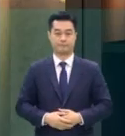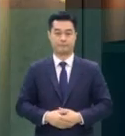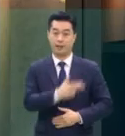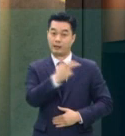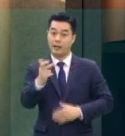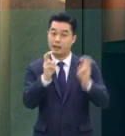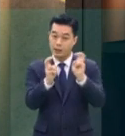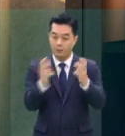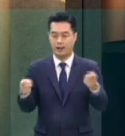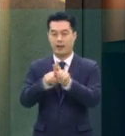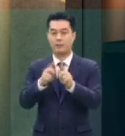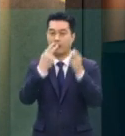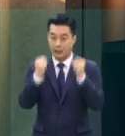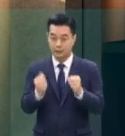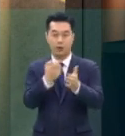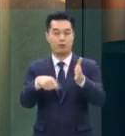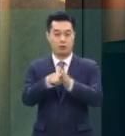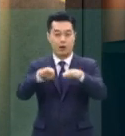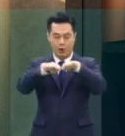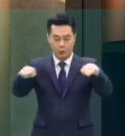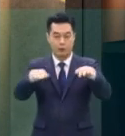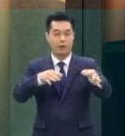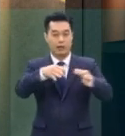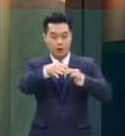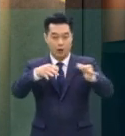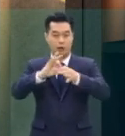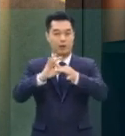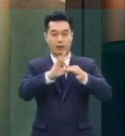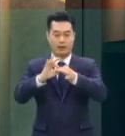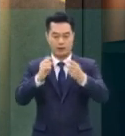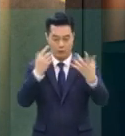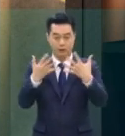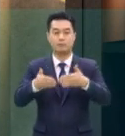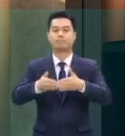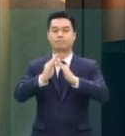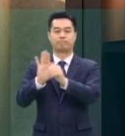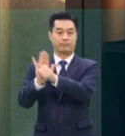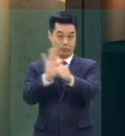대기업과의 상생을 위한 공정한 거래 간 게 확립에 도 힘쓰겠습니다